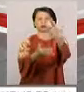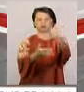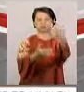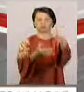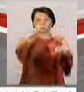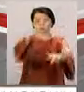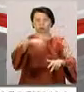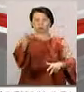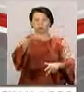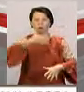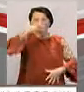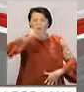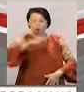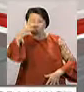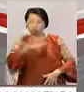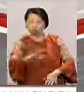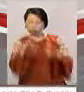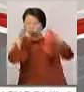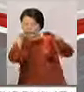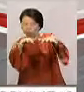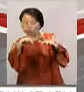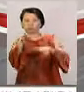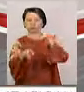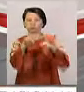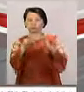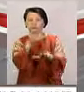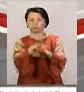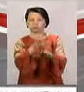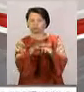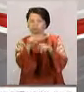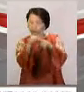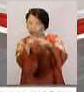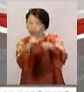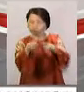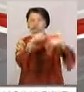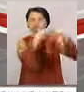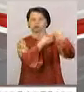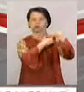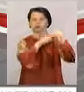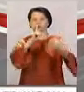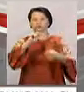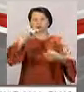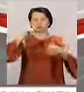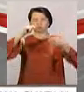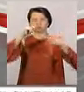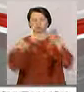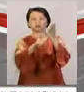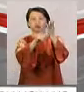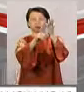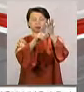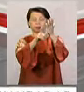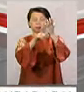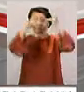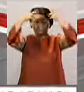depan. Paling hangat, paling menarik perhatian ramai tentunya persaingan bagi jawatan timbalan Presiden PKR.